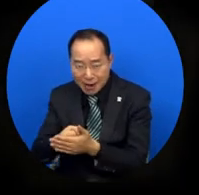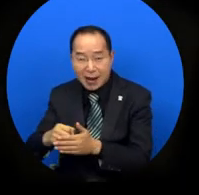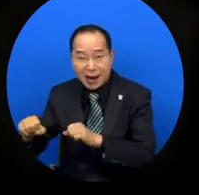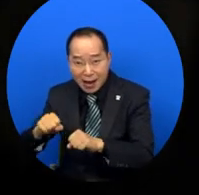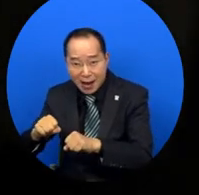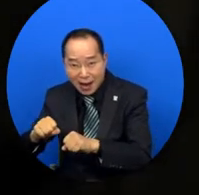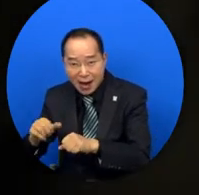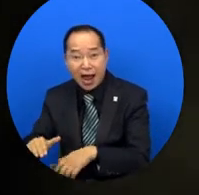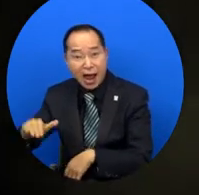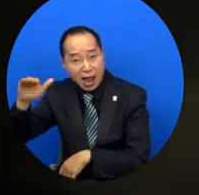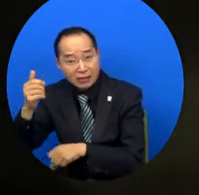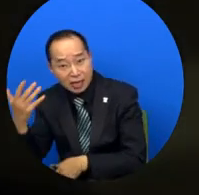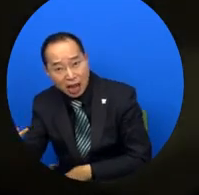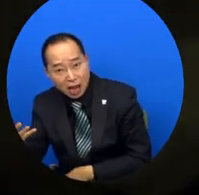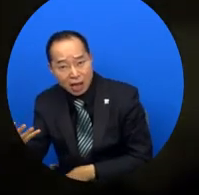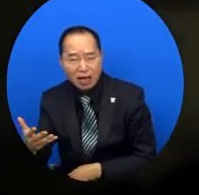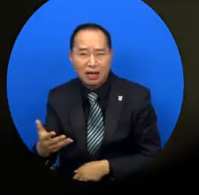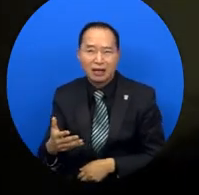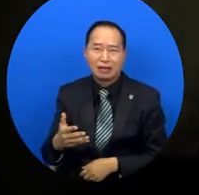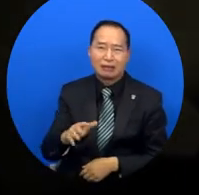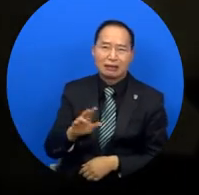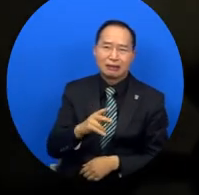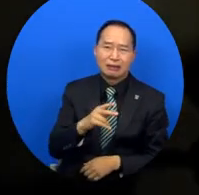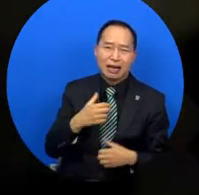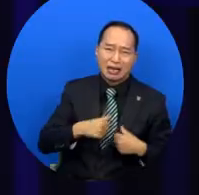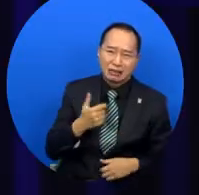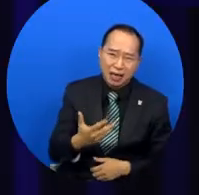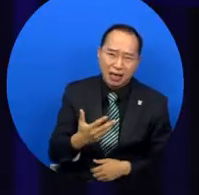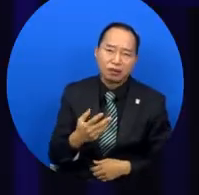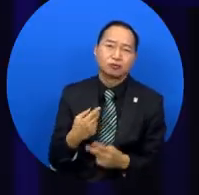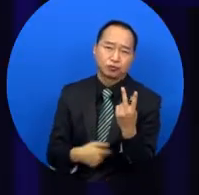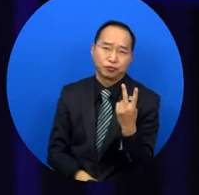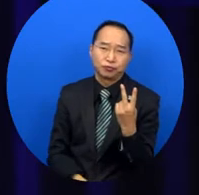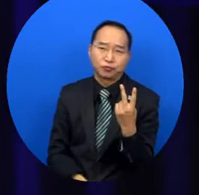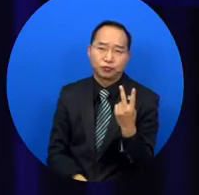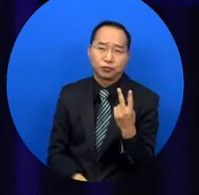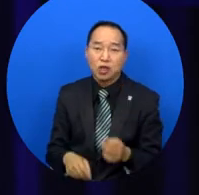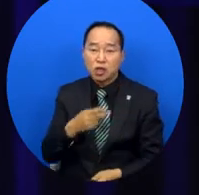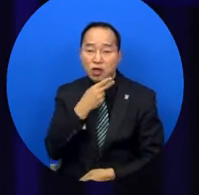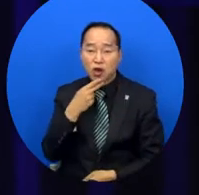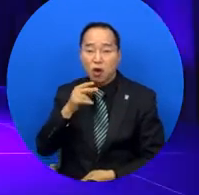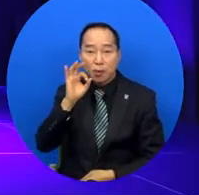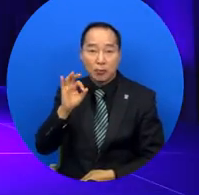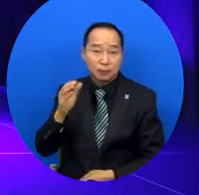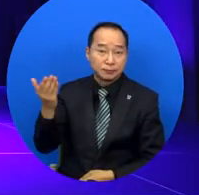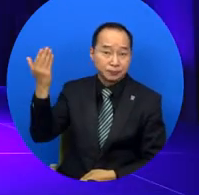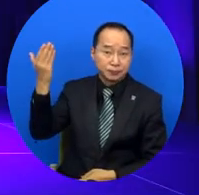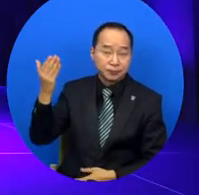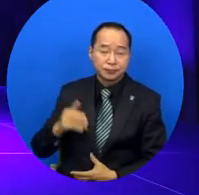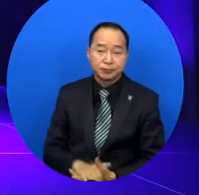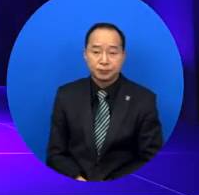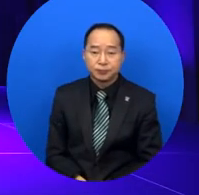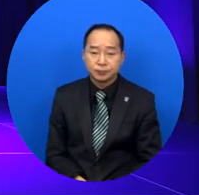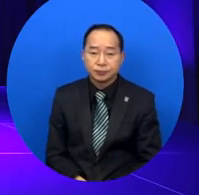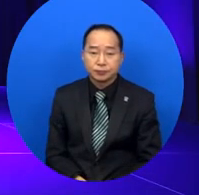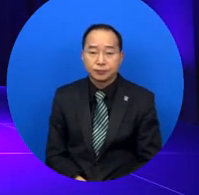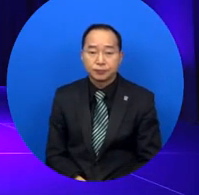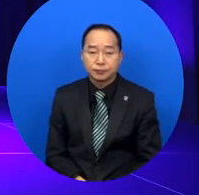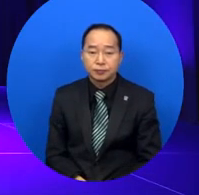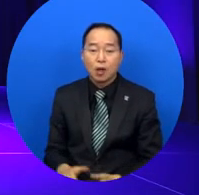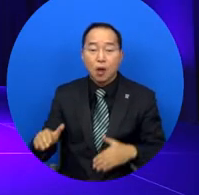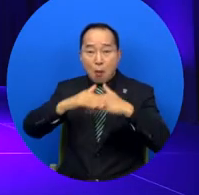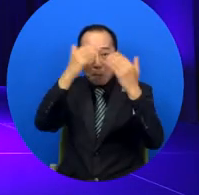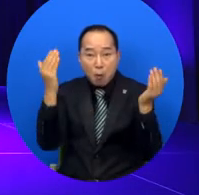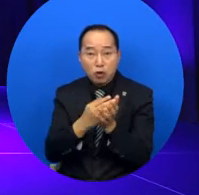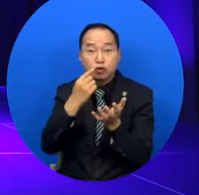꺼내겠다고 생각해서 여기로 이제 나와서 이렇게 된 겁니다. 영어 표현에 이게 있어요. Every cloud has a silver